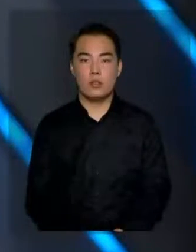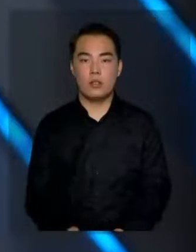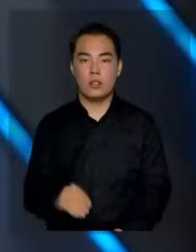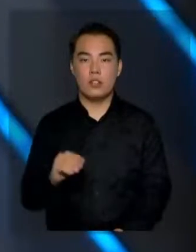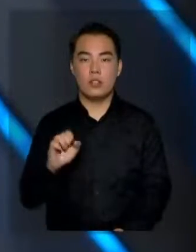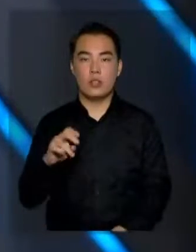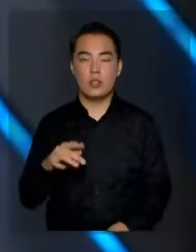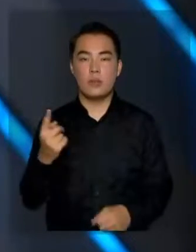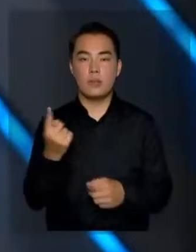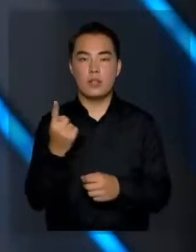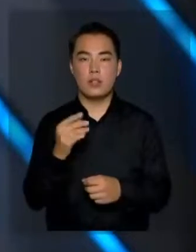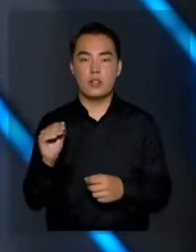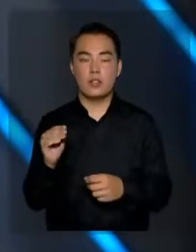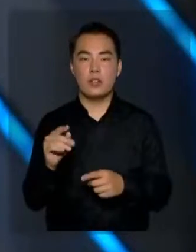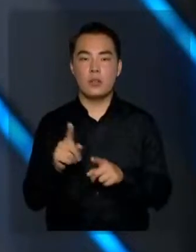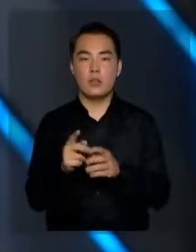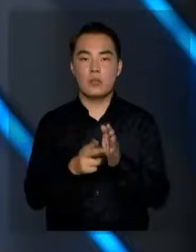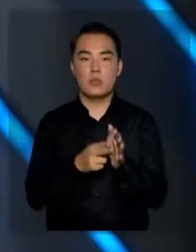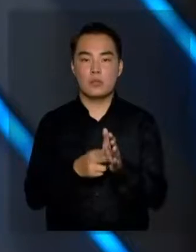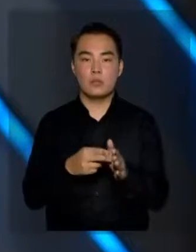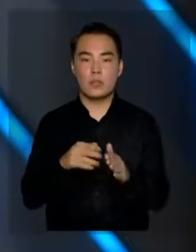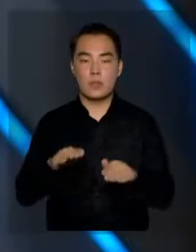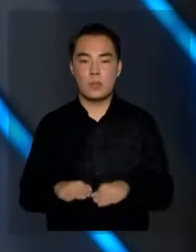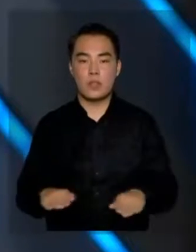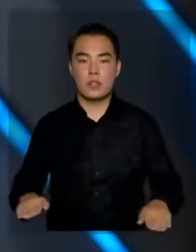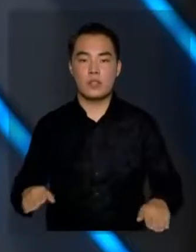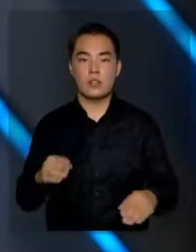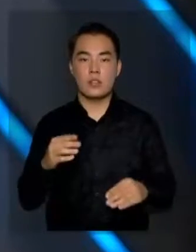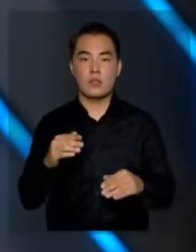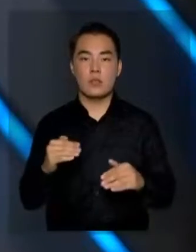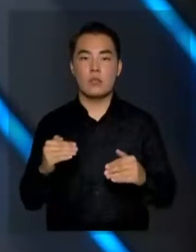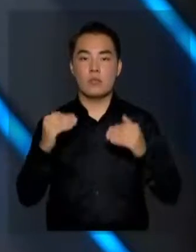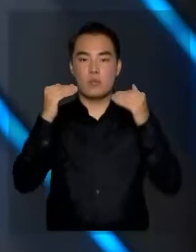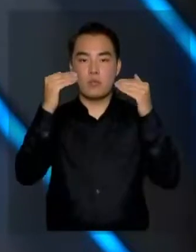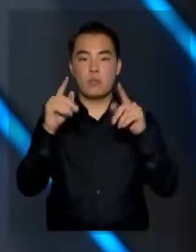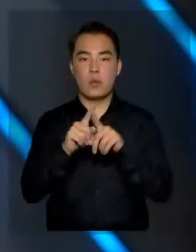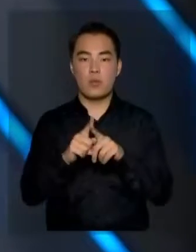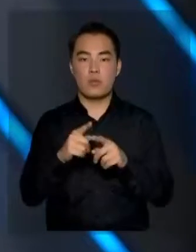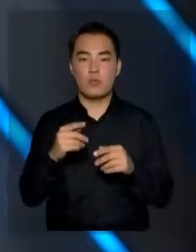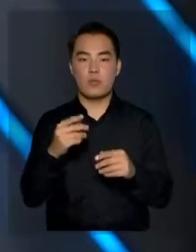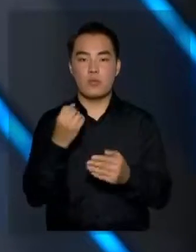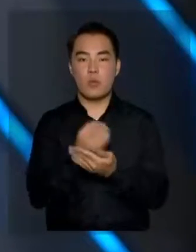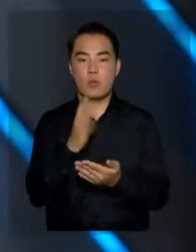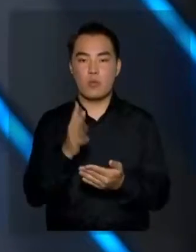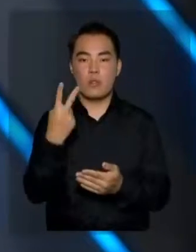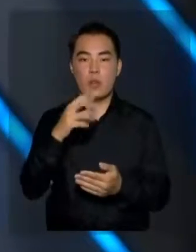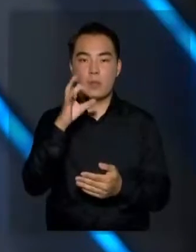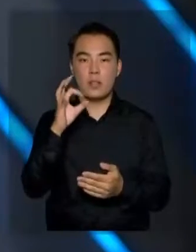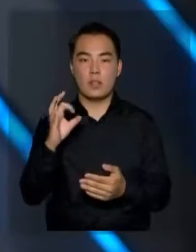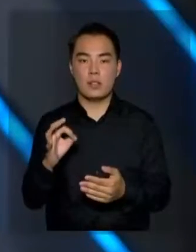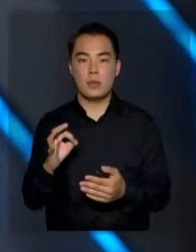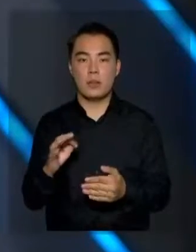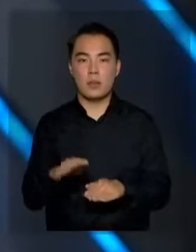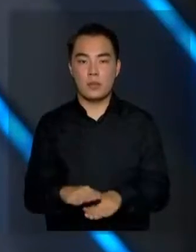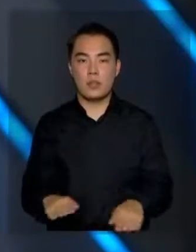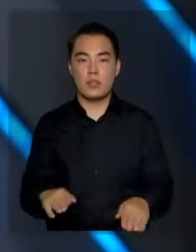Желтоқсанның бірінен бастап еліміздегі пойыздардың астыңғы орны үстіңгісіне қарағанда 20%-ке қымбатқа сатылады. Қазақстан темір